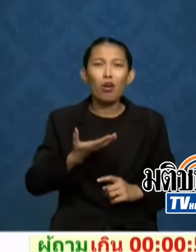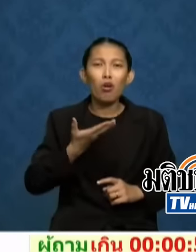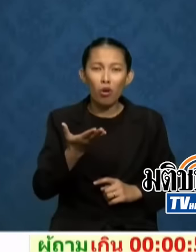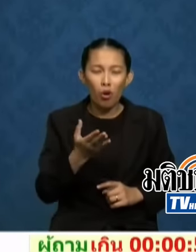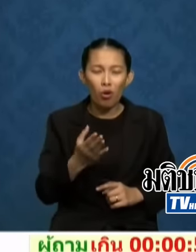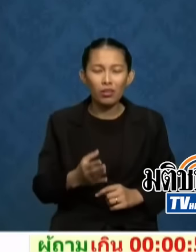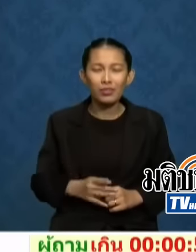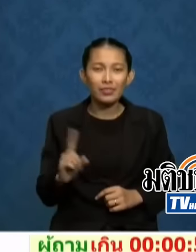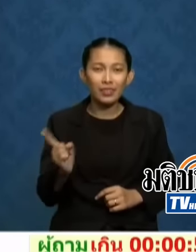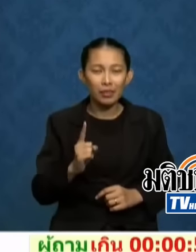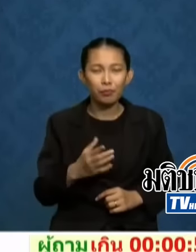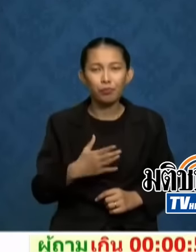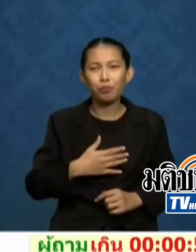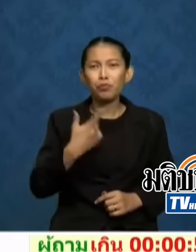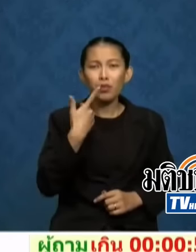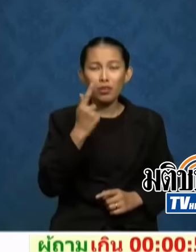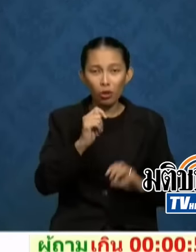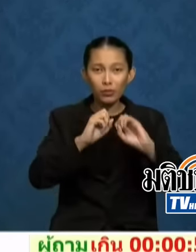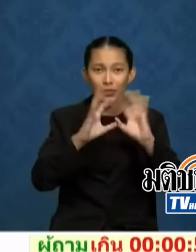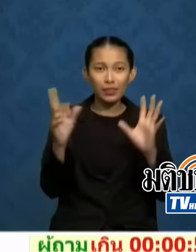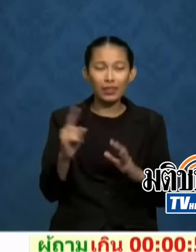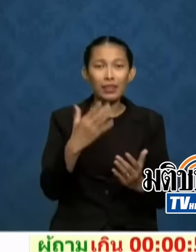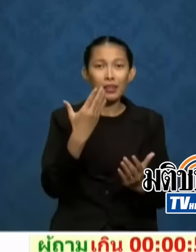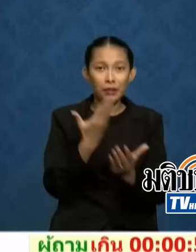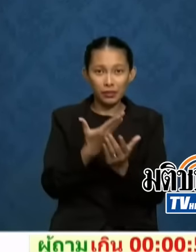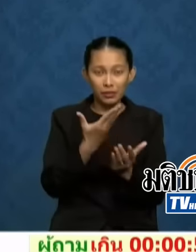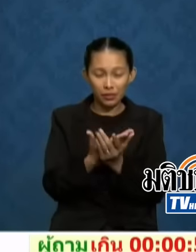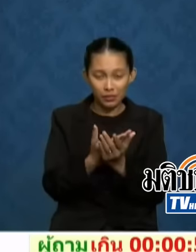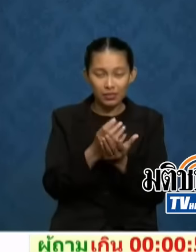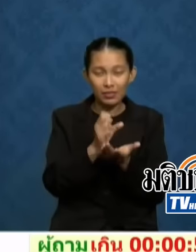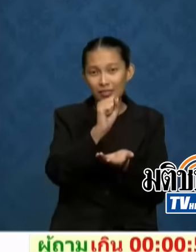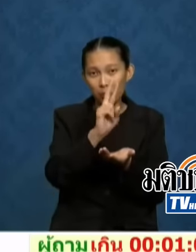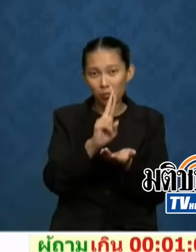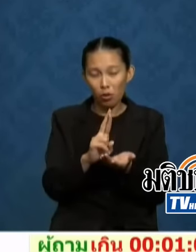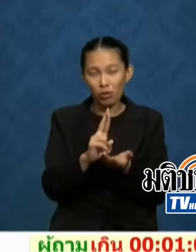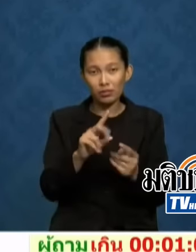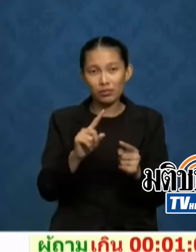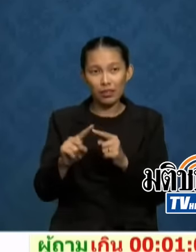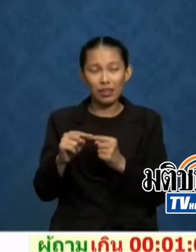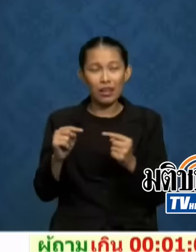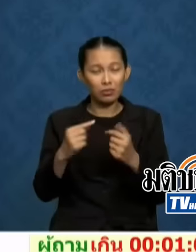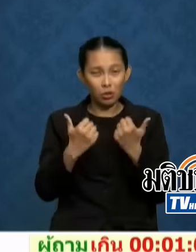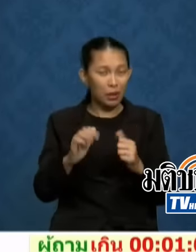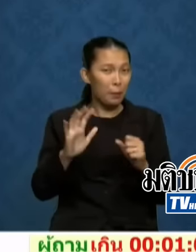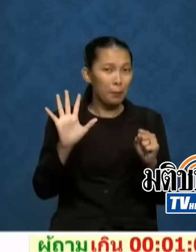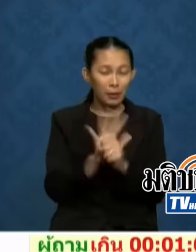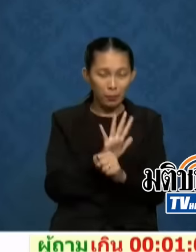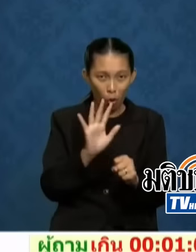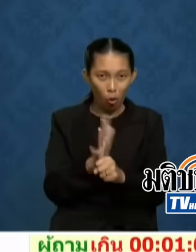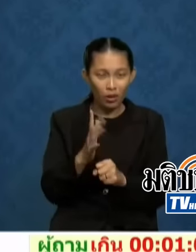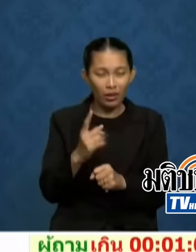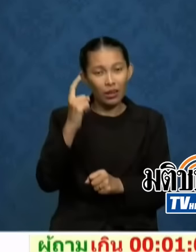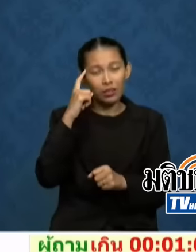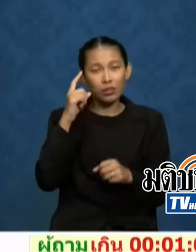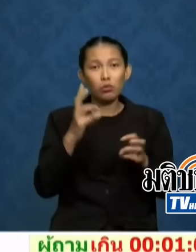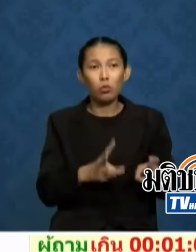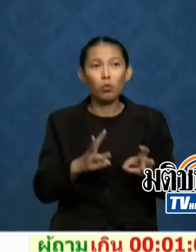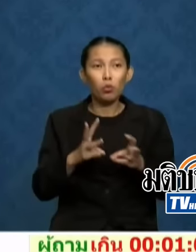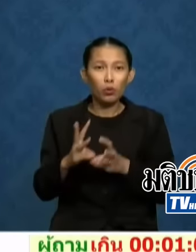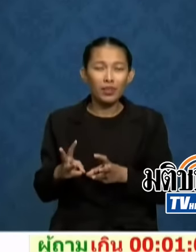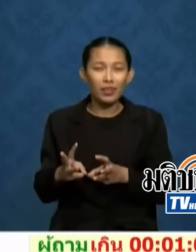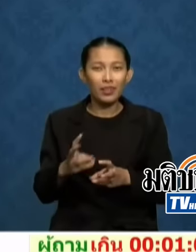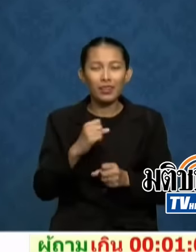ยรับปากหน่อยช่วยตอบให้ผมไม่ชัดเจนทีว่าเงินรัฐทดลองราชการตรงนี้ที่เราเห็นชัดเจนว่าไม่พอแน่นอนท่านมีแนวทาง